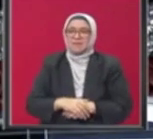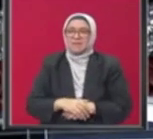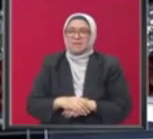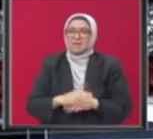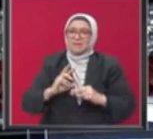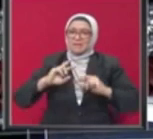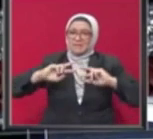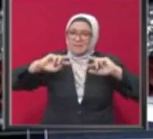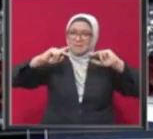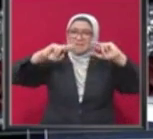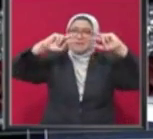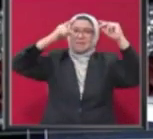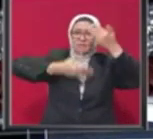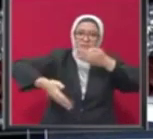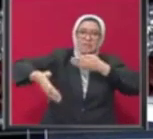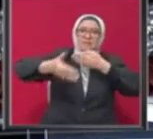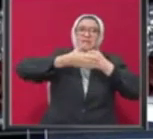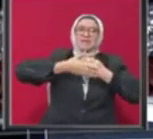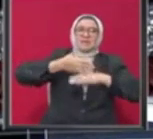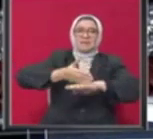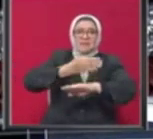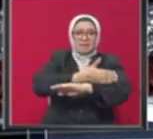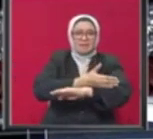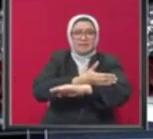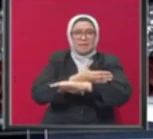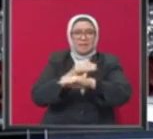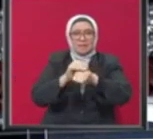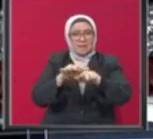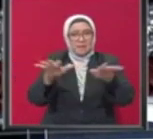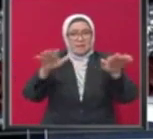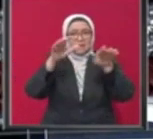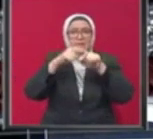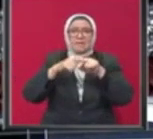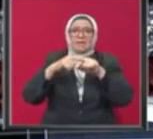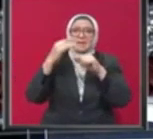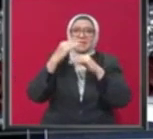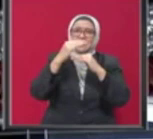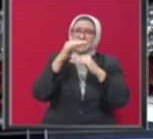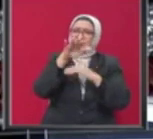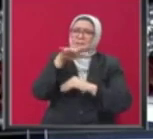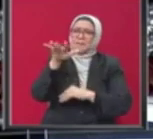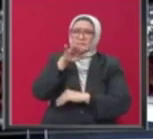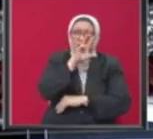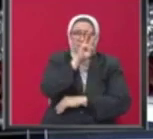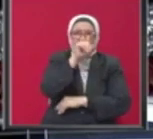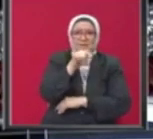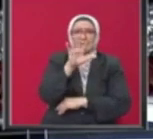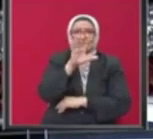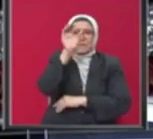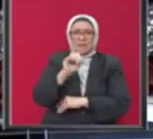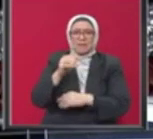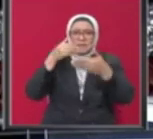pulih dan berkembang pada kadar antara 6 poin 500 hingga